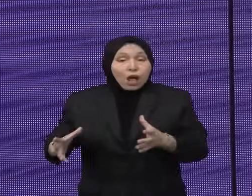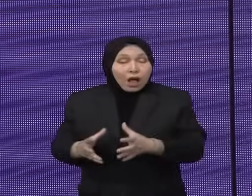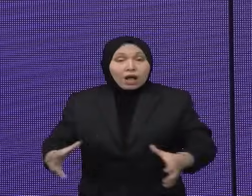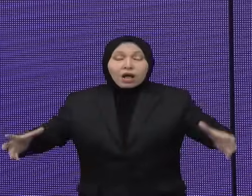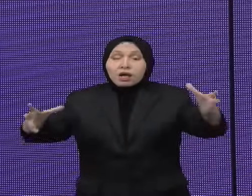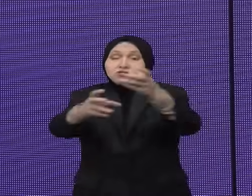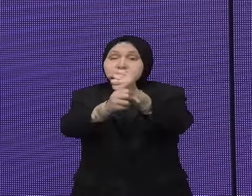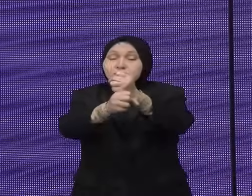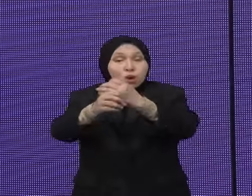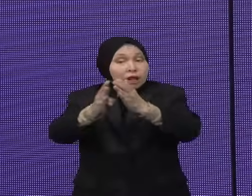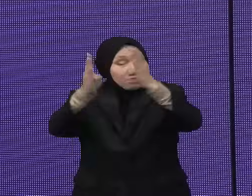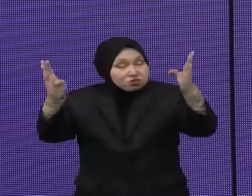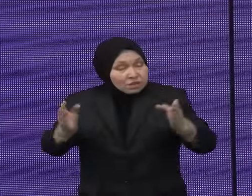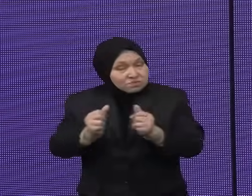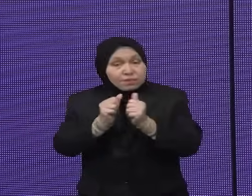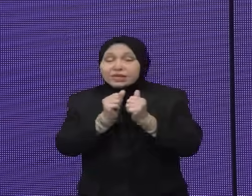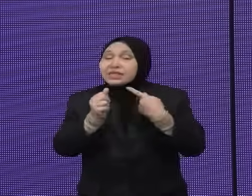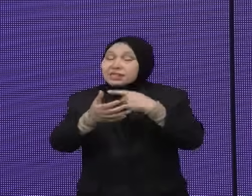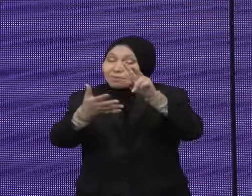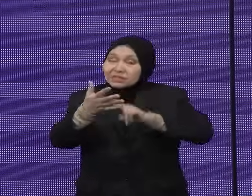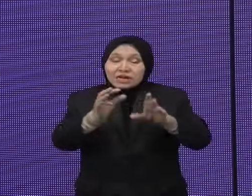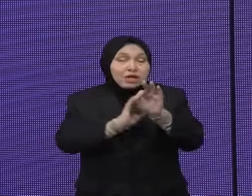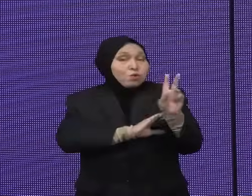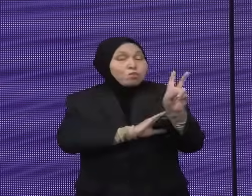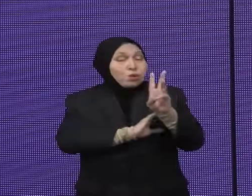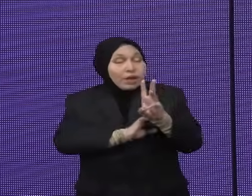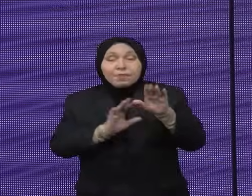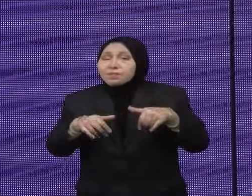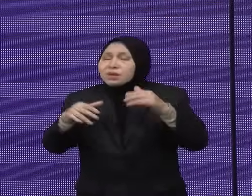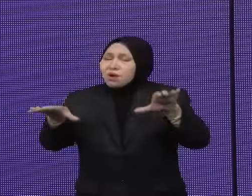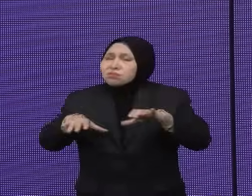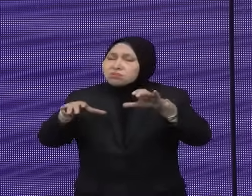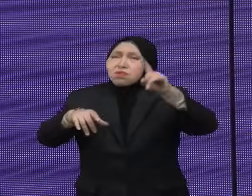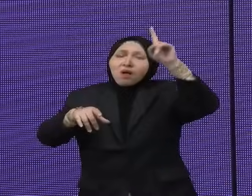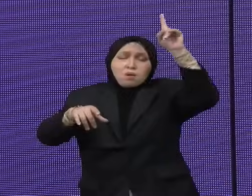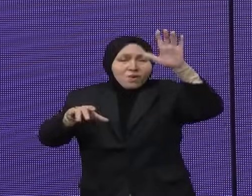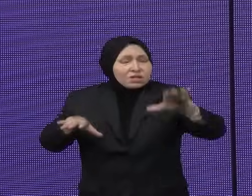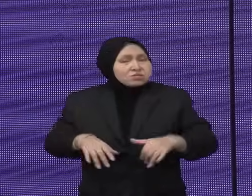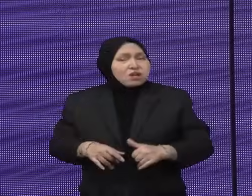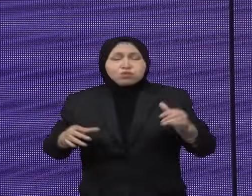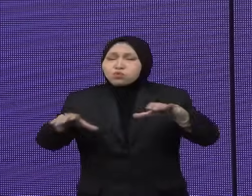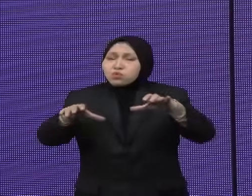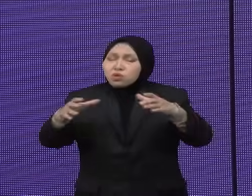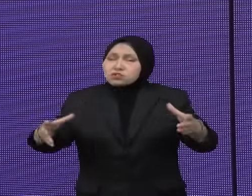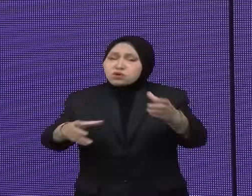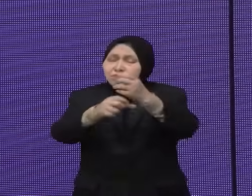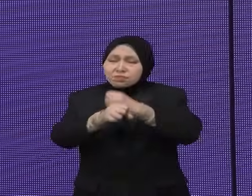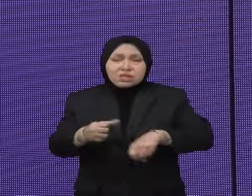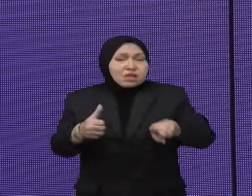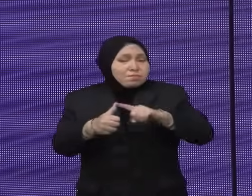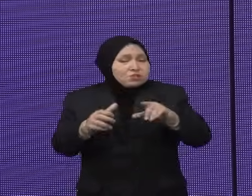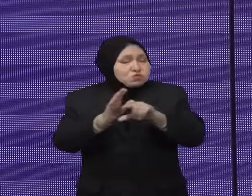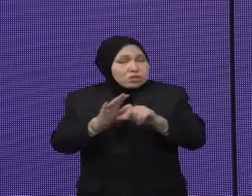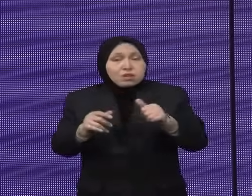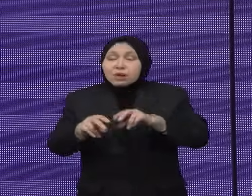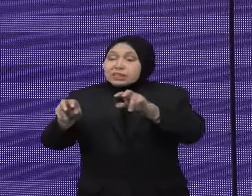besar. Mari sama-sama kita baca ayat 26, bagaimana Allah membuat satu kesimpulan pada bahagian pertama surah An-Nisa sebelum